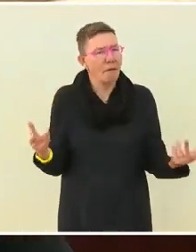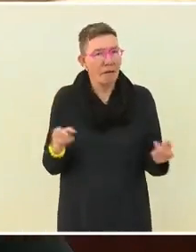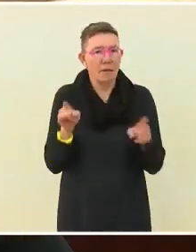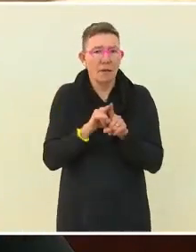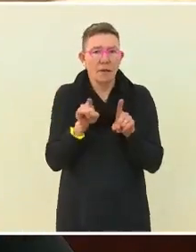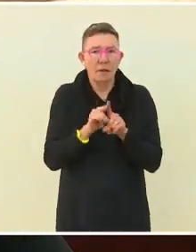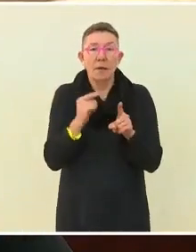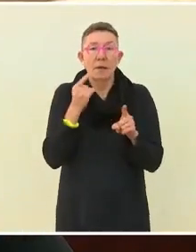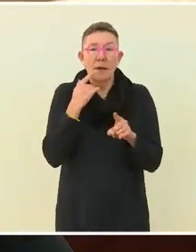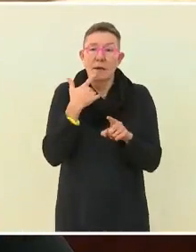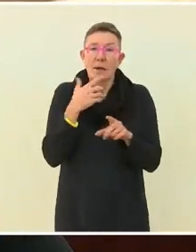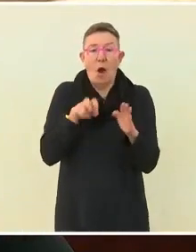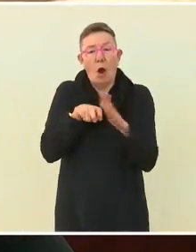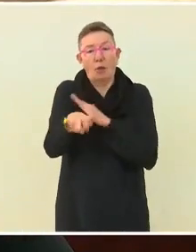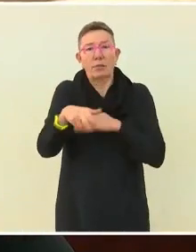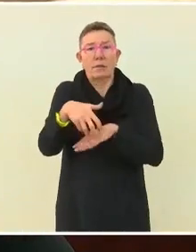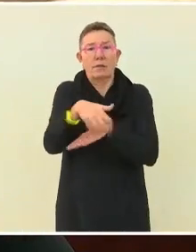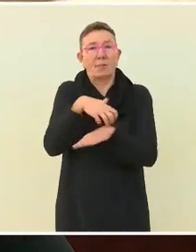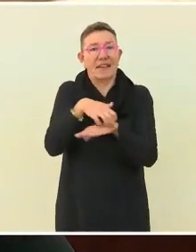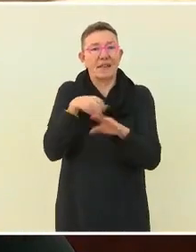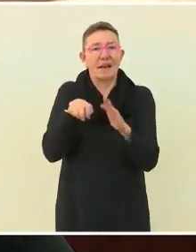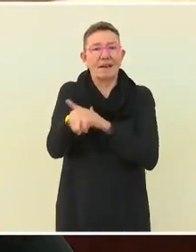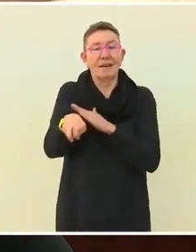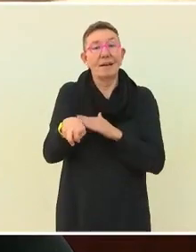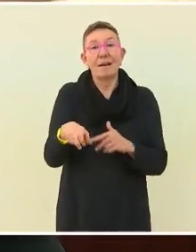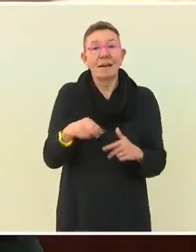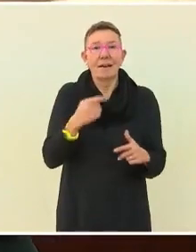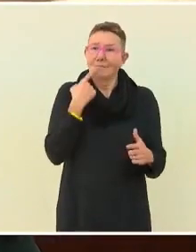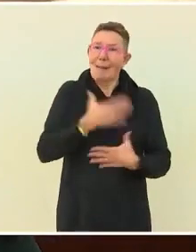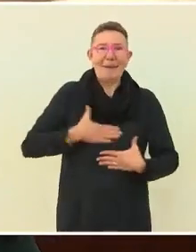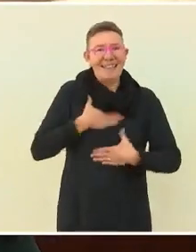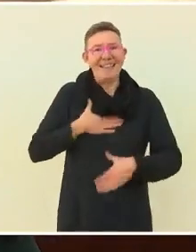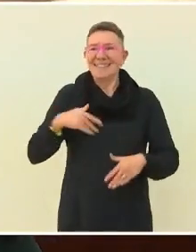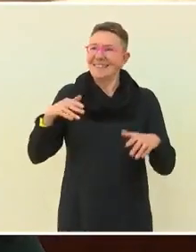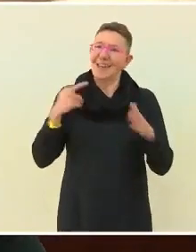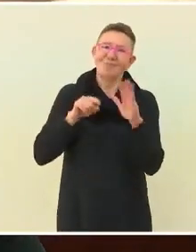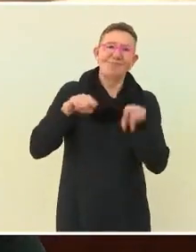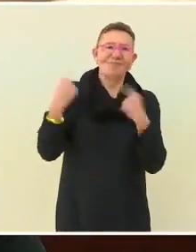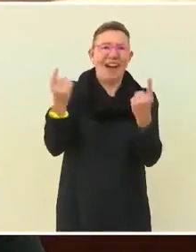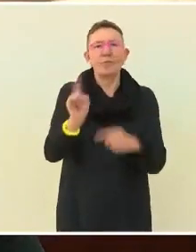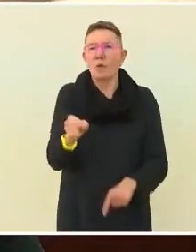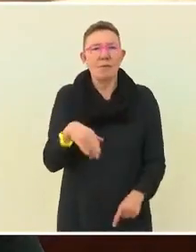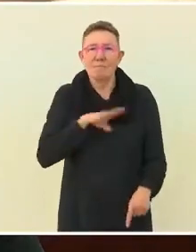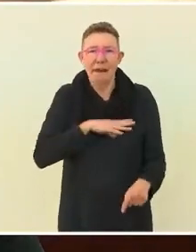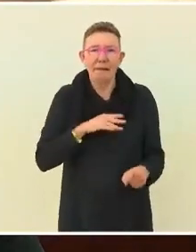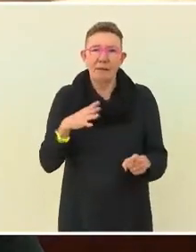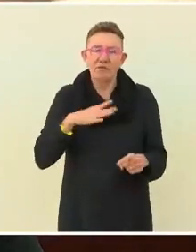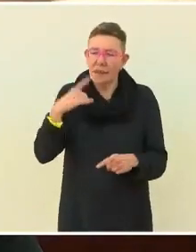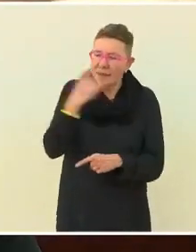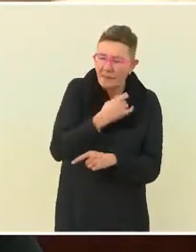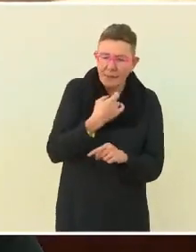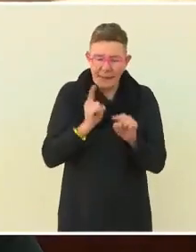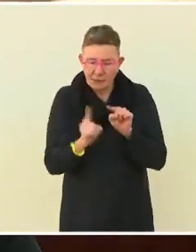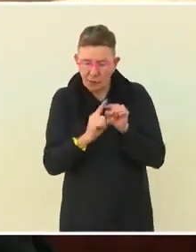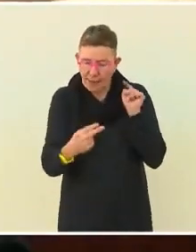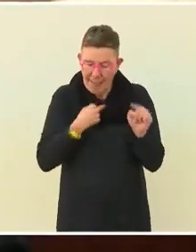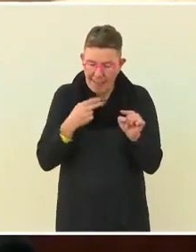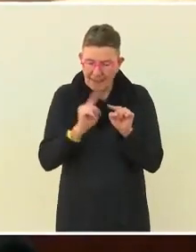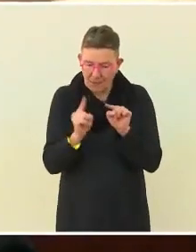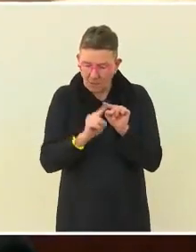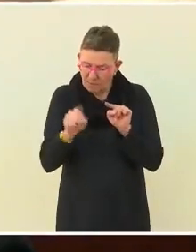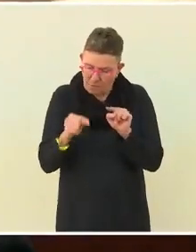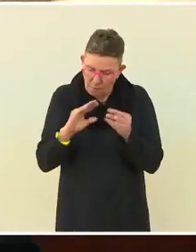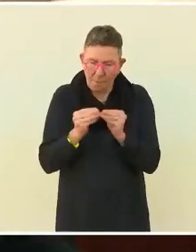dans un commissariat, a priori, ce n'est pas par plaisir, mais bien parce qu'on a une difficulté à résoudre et surtout qu'on